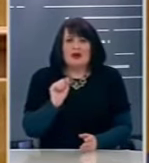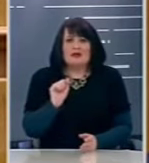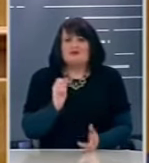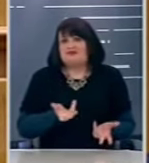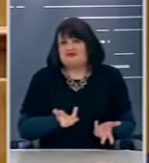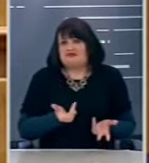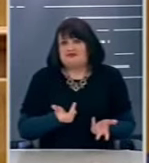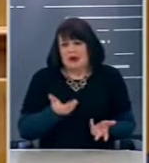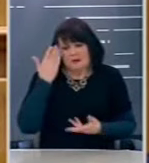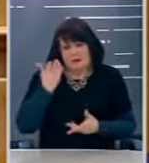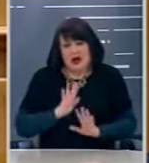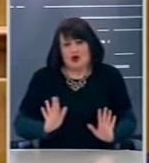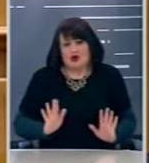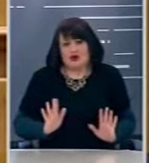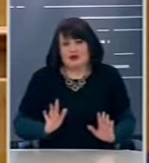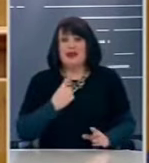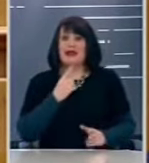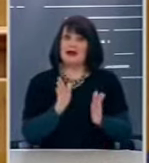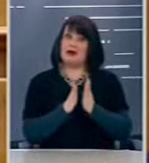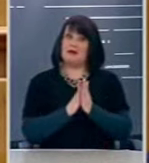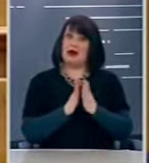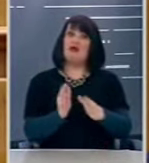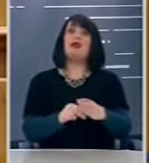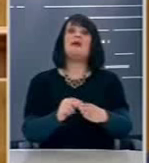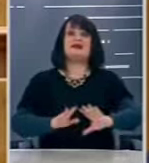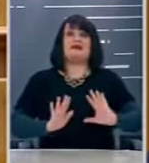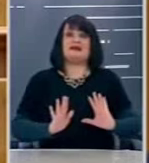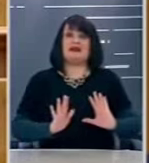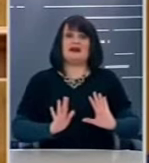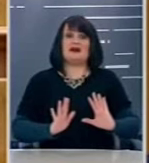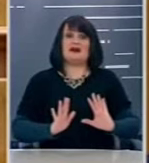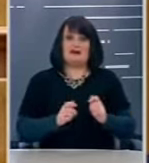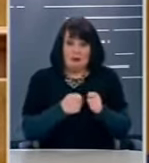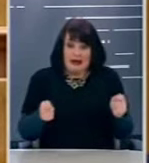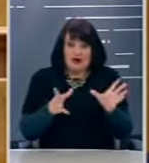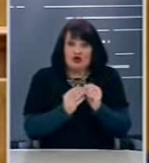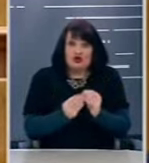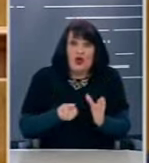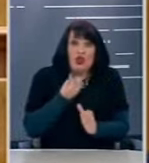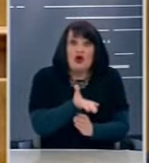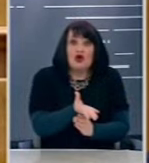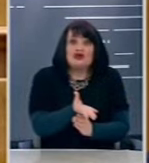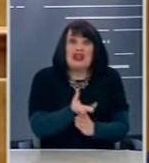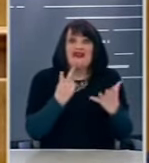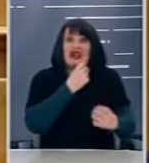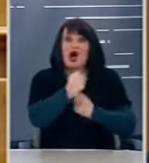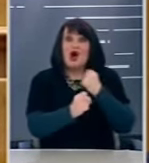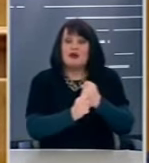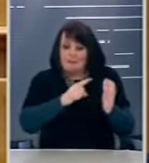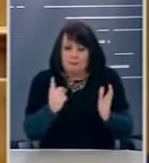Δεν επικρότησε, δεν υπερψήφισε ένα μέτρο για πρώτη φορά σε 7 χρόνια